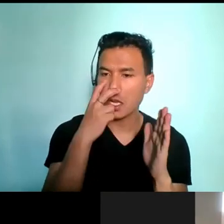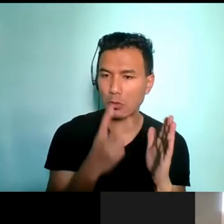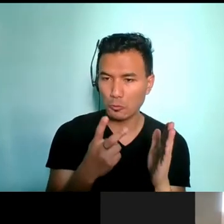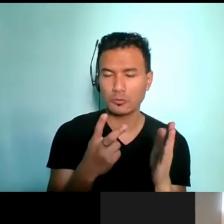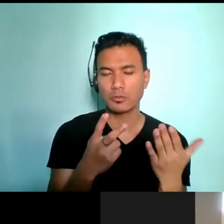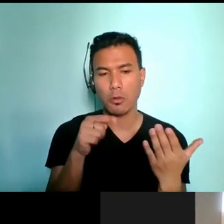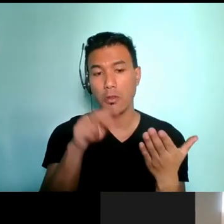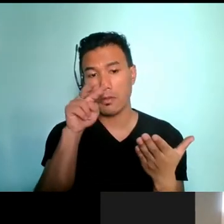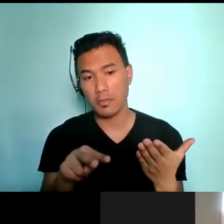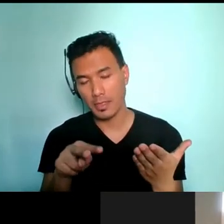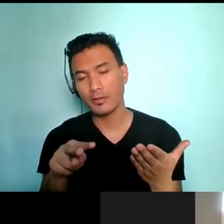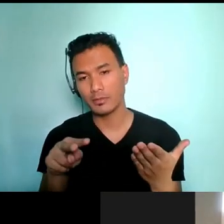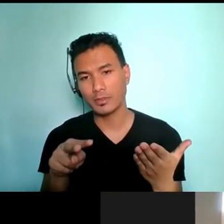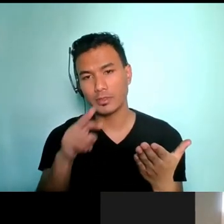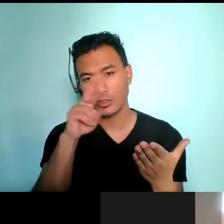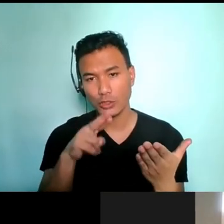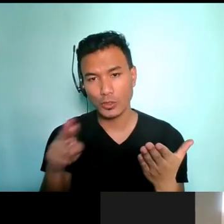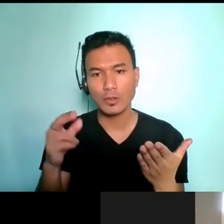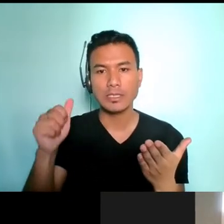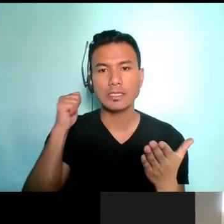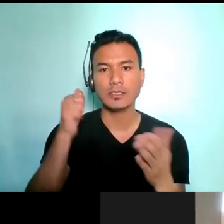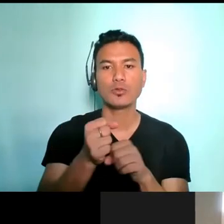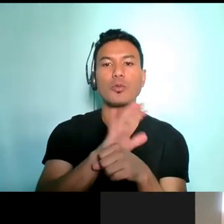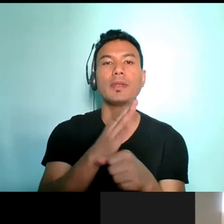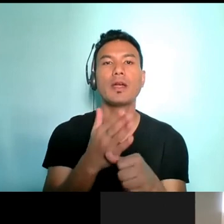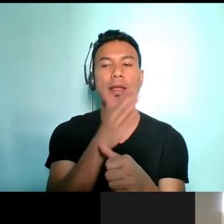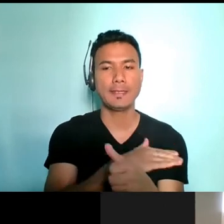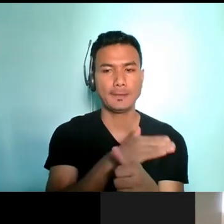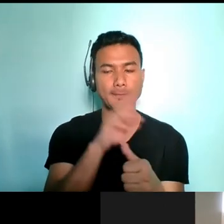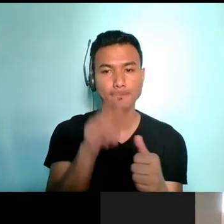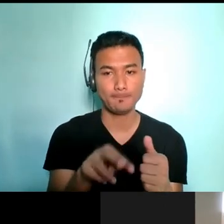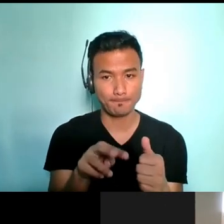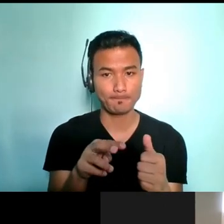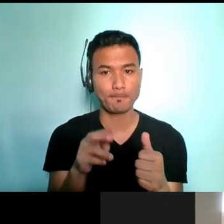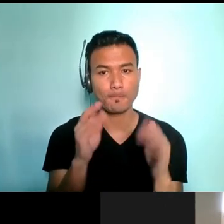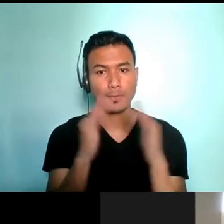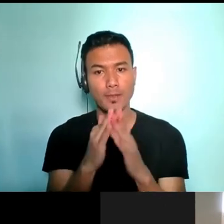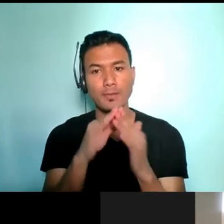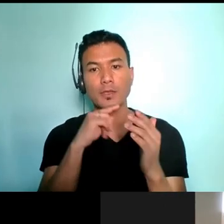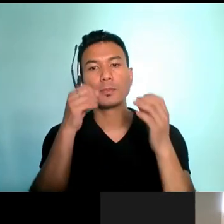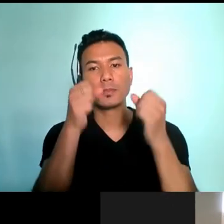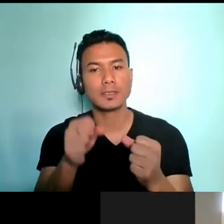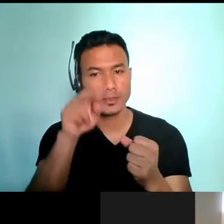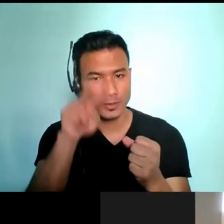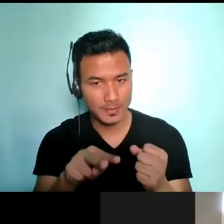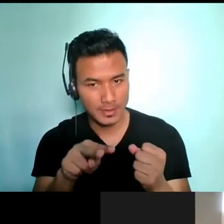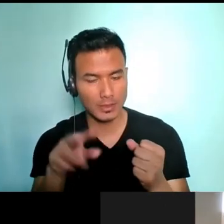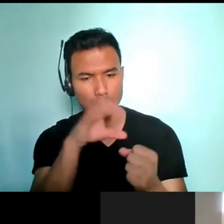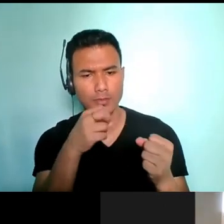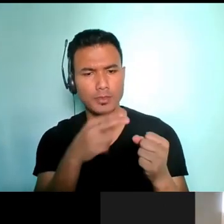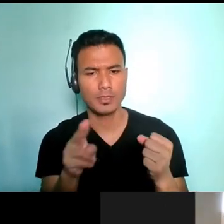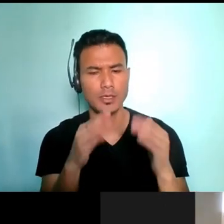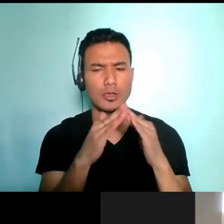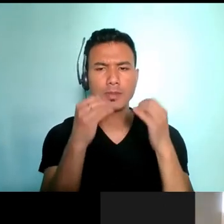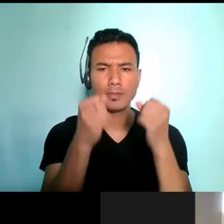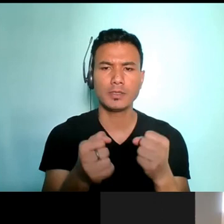अहिलेको अवस्थालाई लिएर, र हिजो कोभिडभन्दा अगाडिको अवस्था, हजुर घरमा नबस्दाखेरिको अवस्था, र सबैजना परिवारहरू